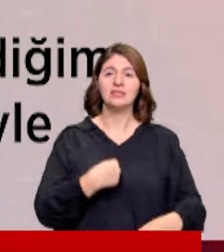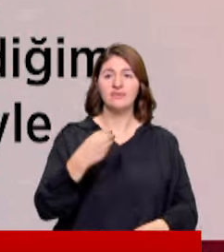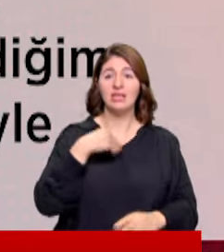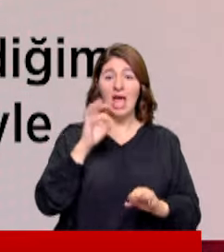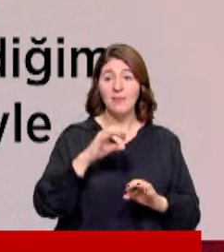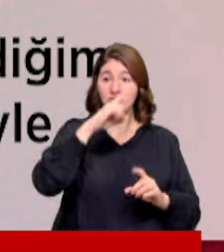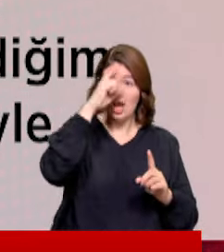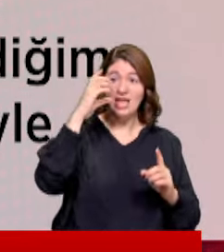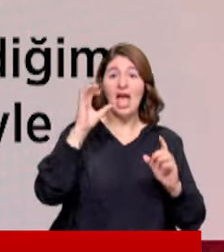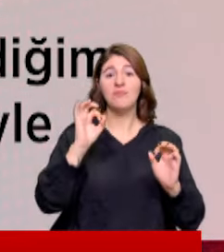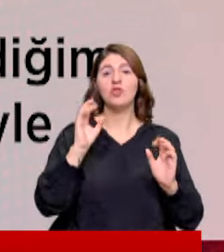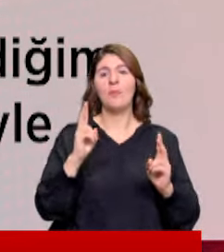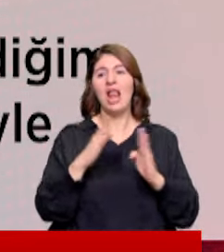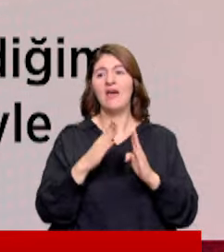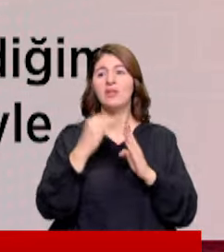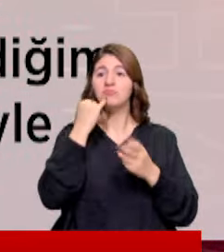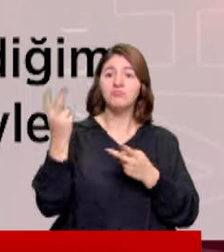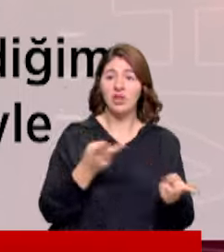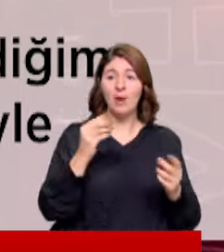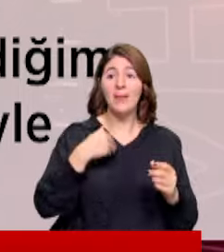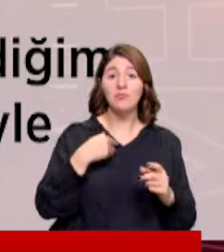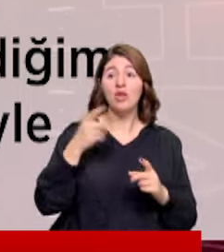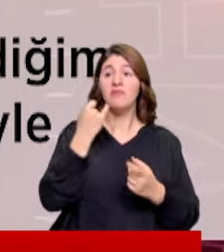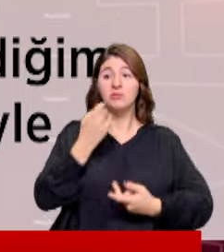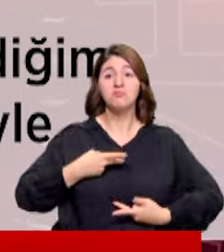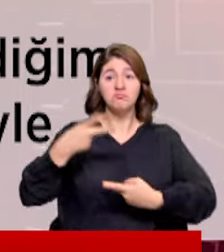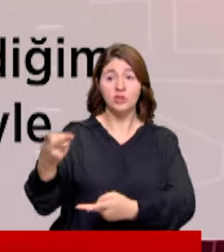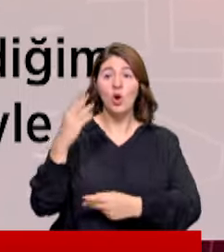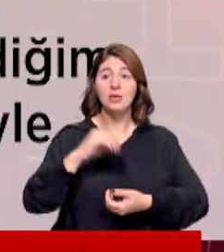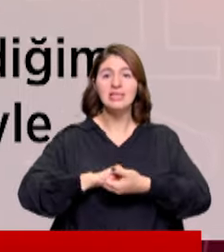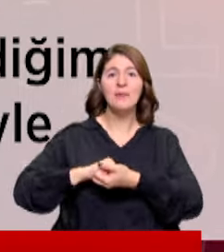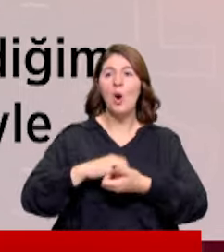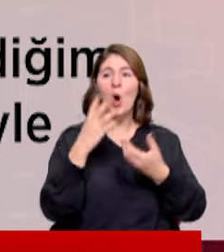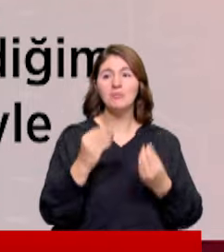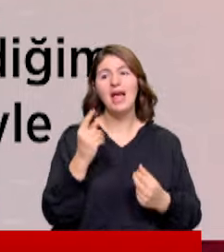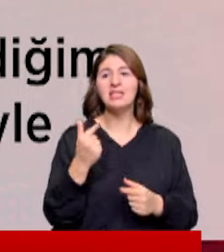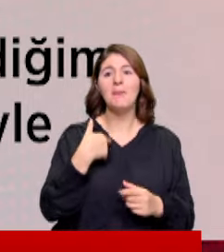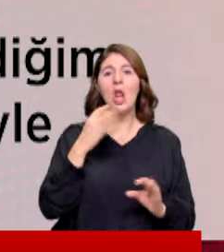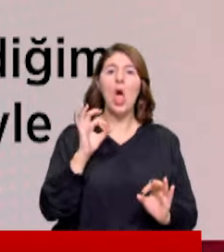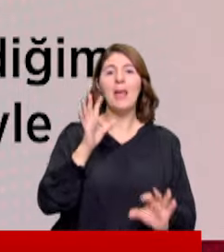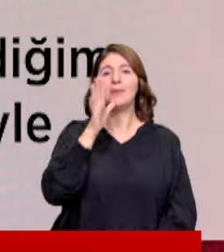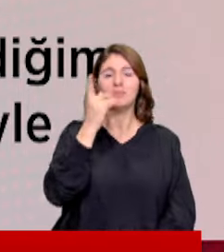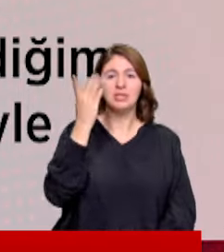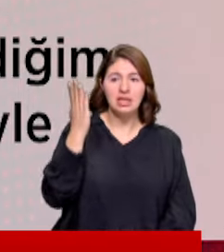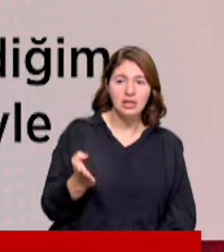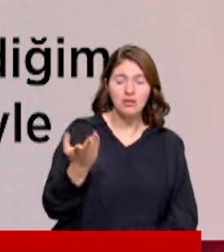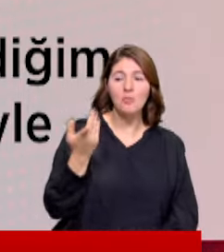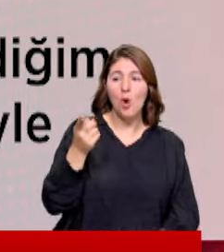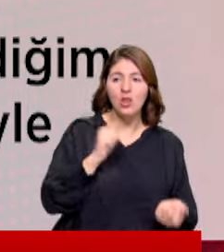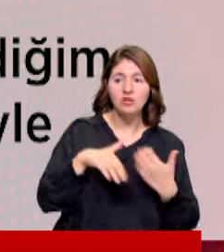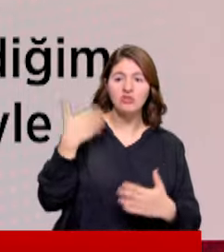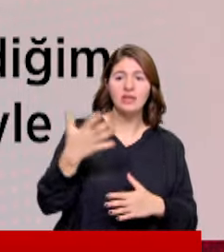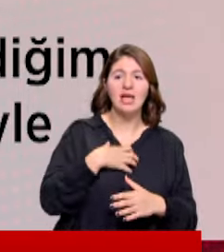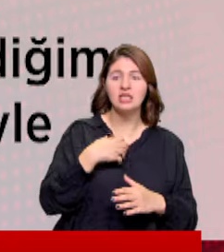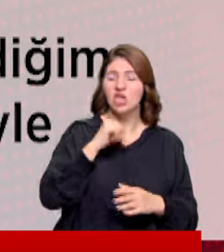Hem yazlık hem kışlık evimde misafirim olan, benim de onun evinde misafir olduğum, samimi olduğumuz, en azından öyle bildiğim bir insandı. Bu